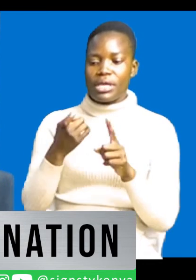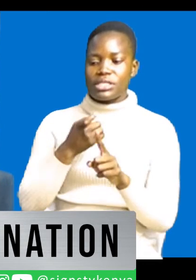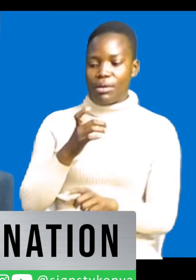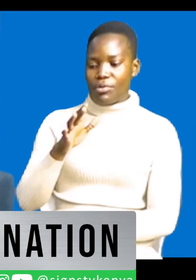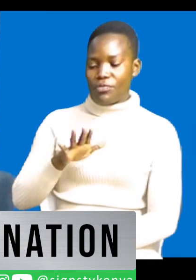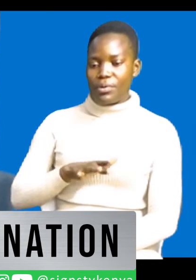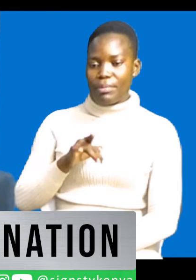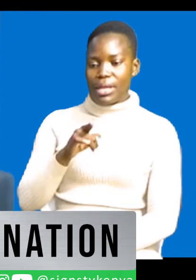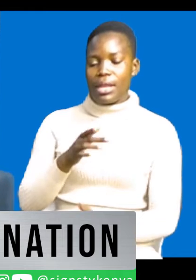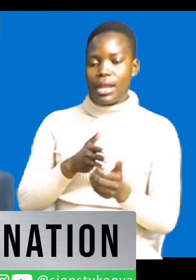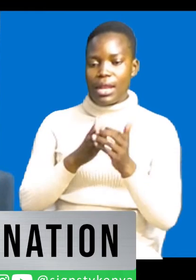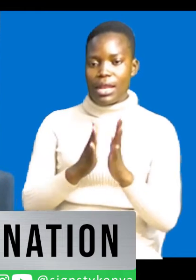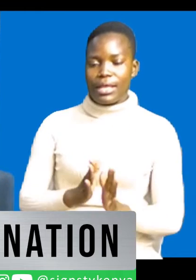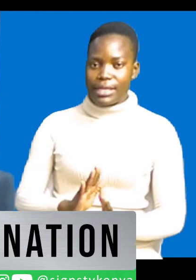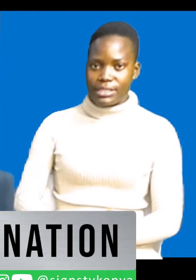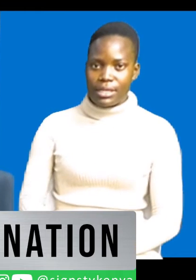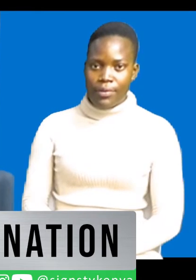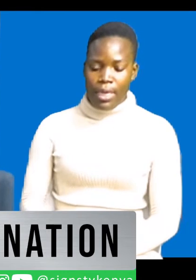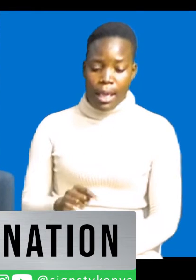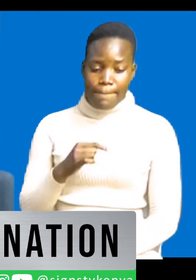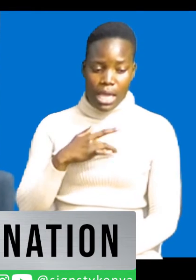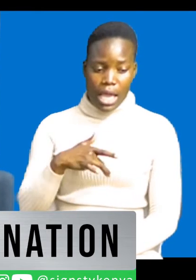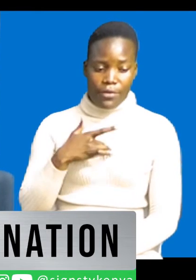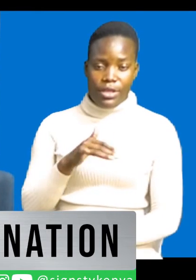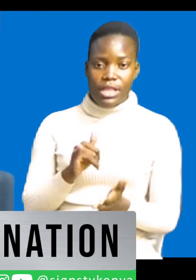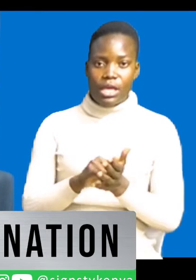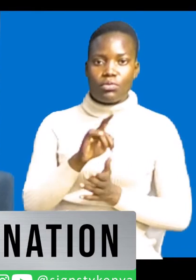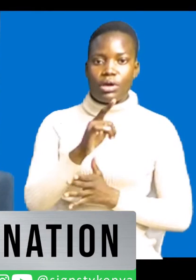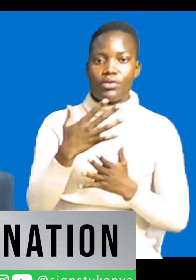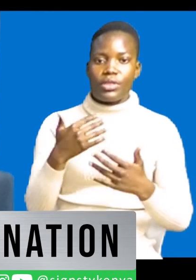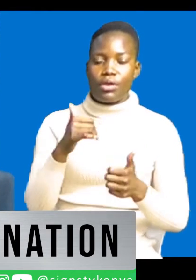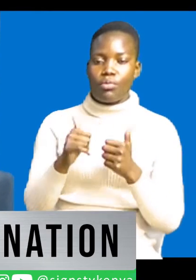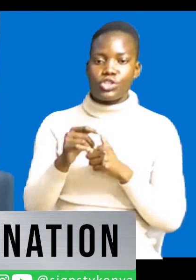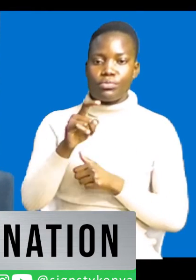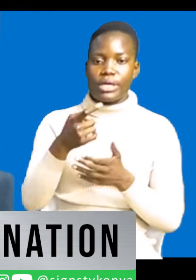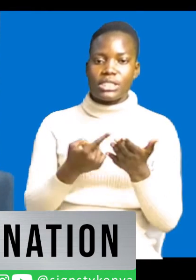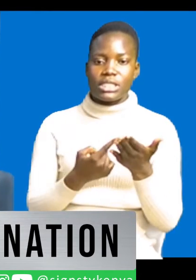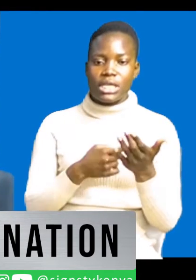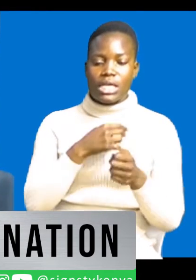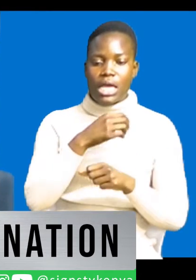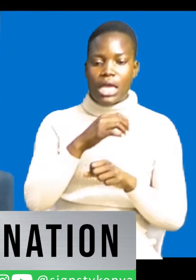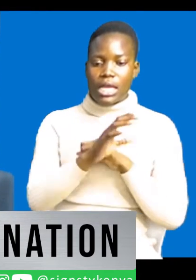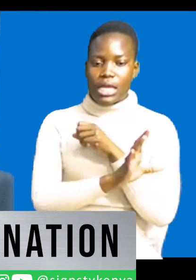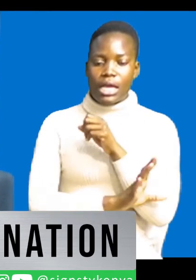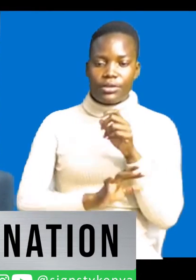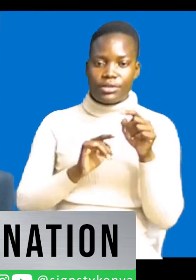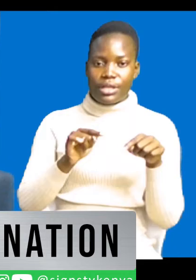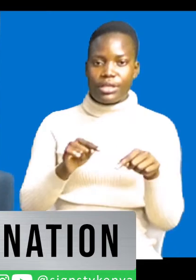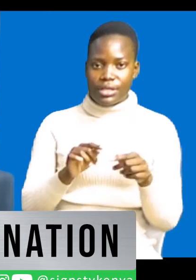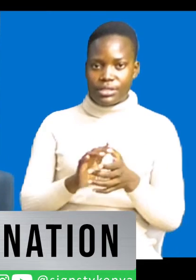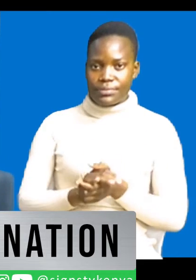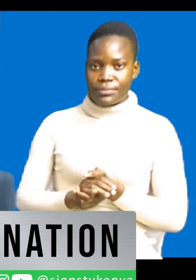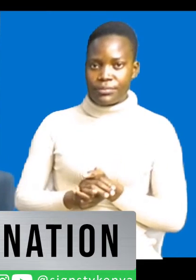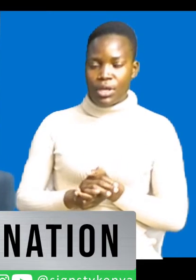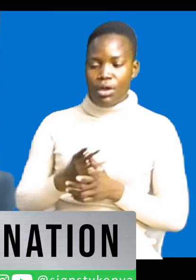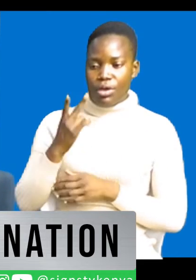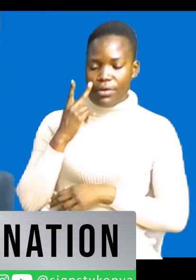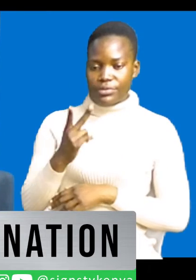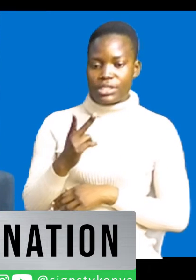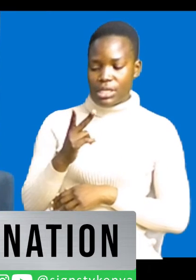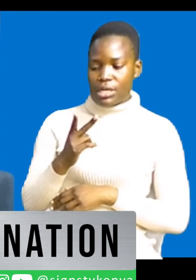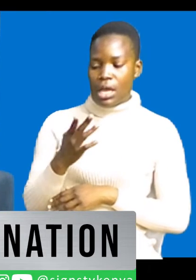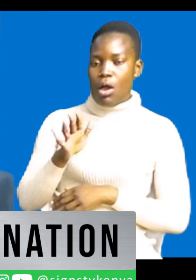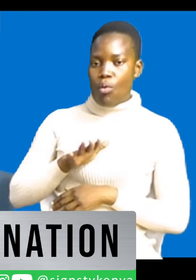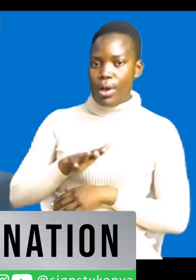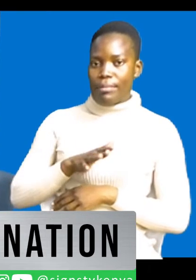leaders. Jonah, I feel that one of the things that we need to discuss in this country, and you've seen mambo ya women